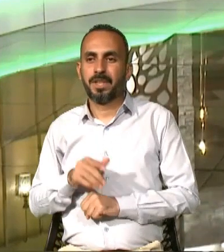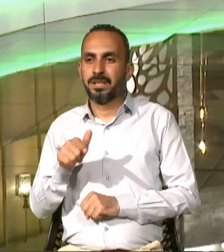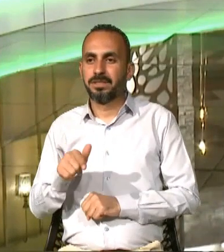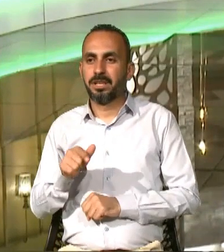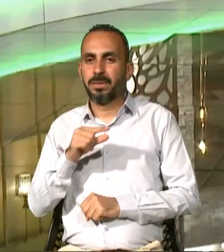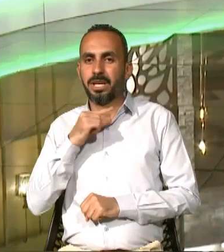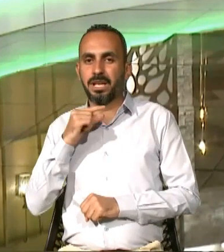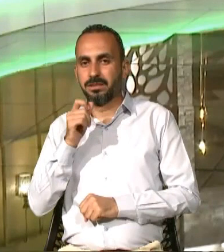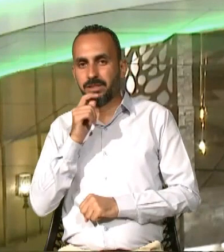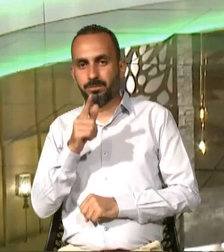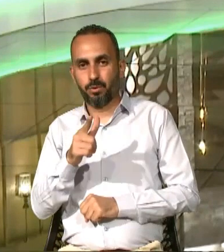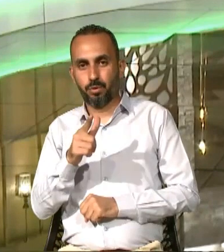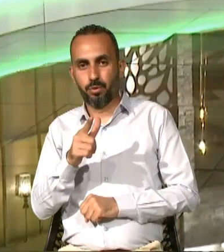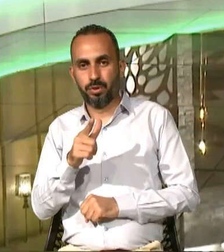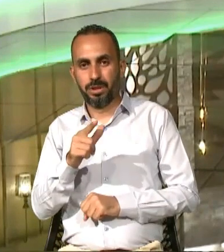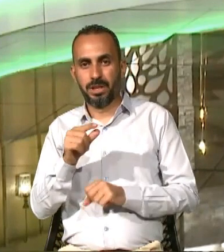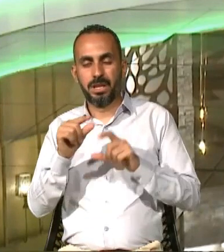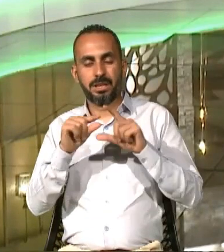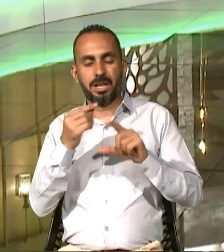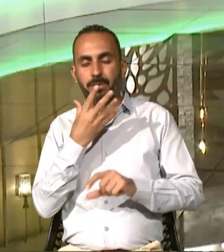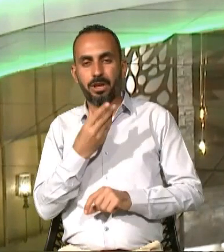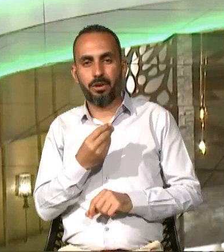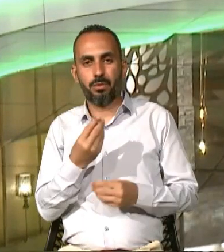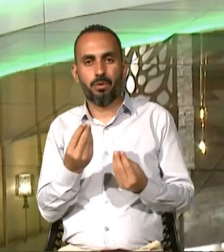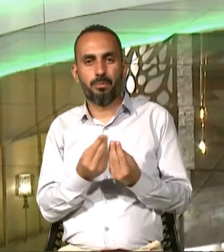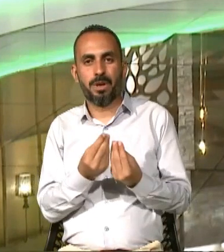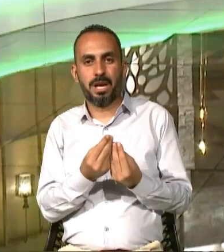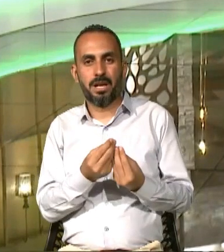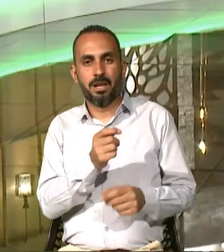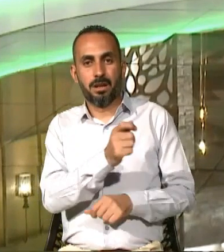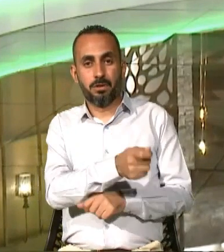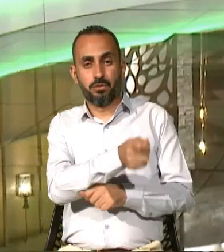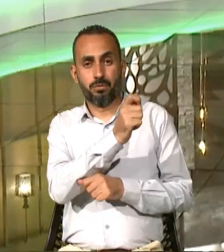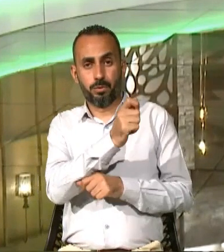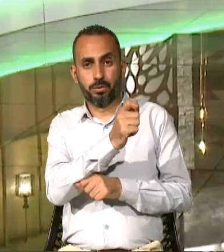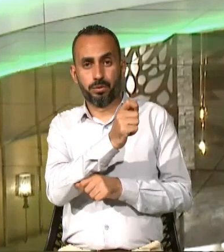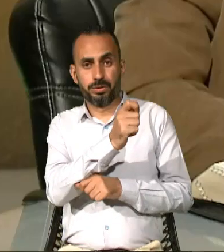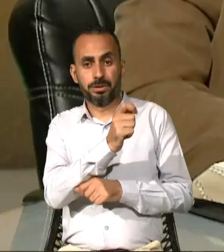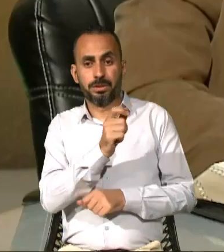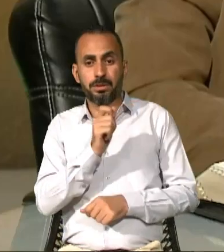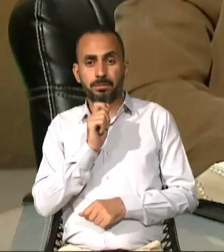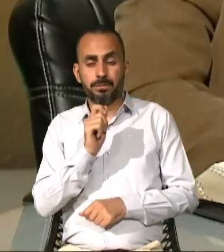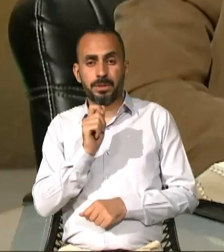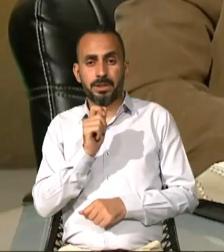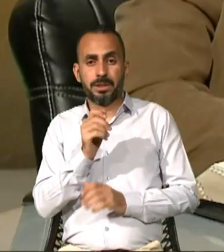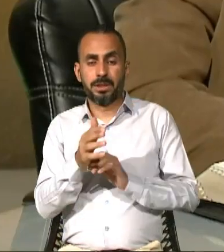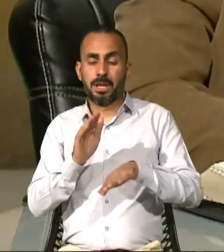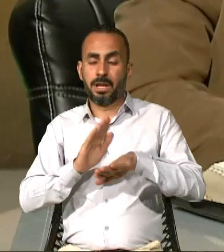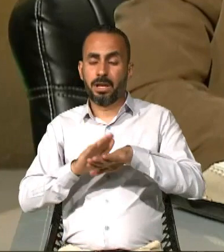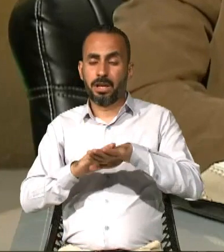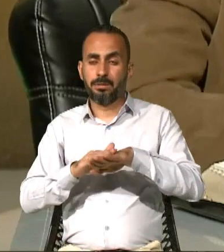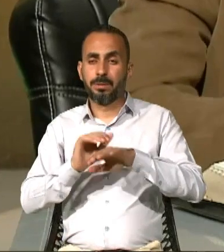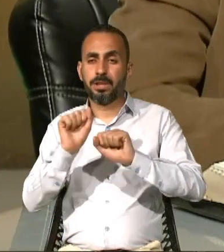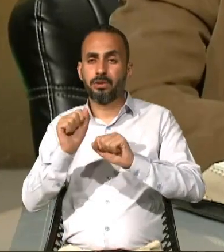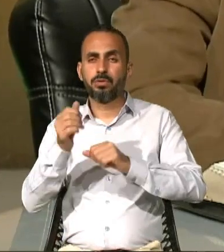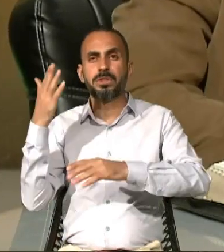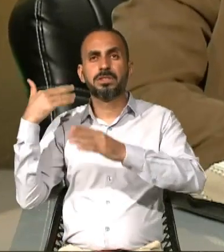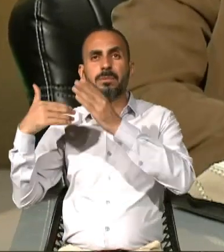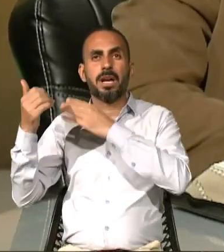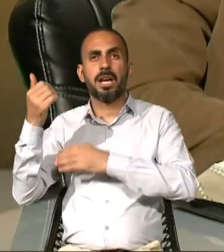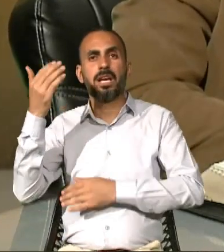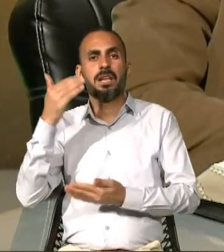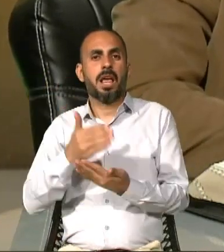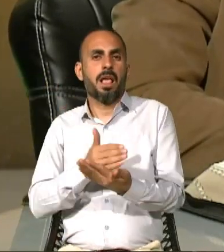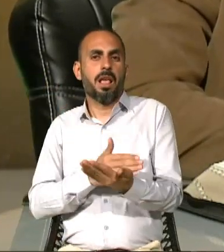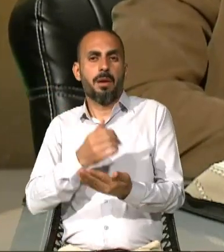انه الرسول بطرس والرسول بولس يعني كانوا بيقولوا من اكتر من 2000 سنة كانوا